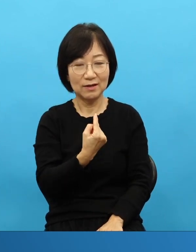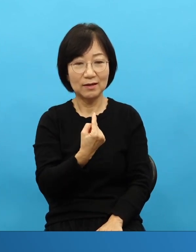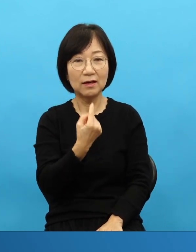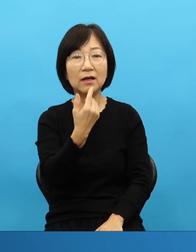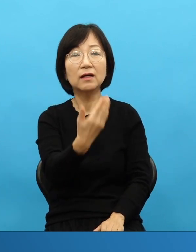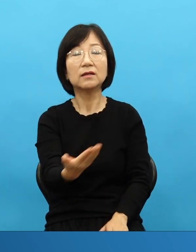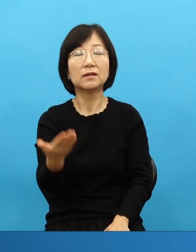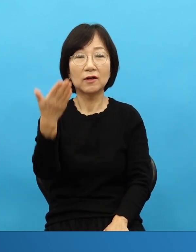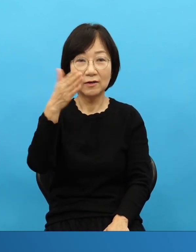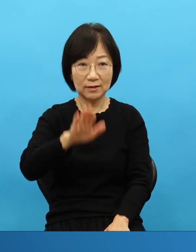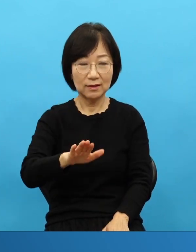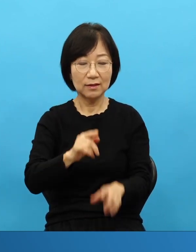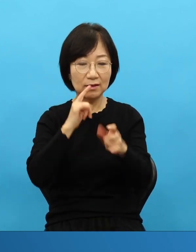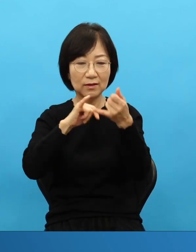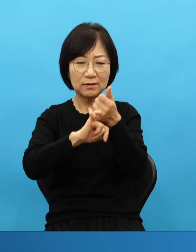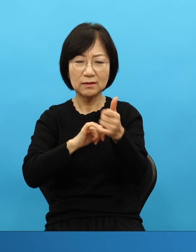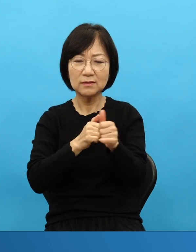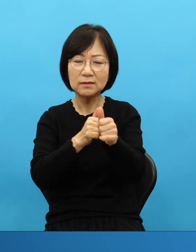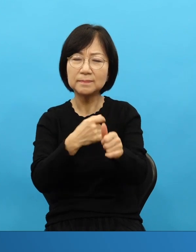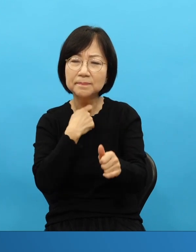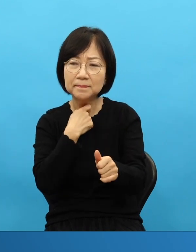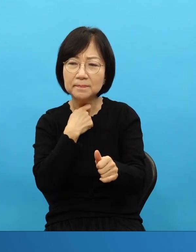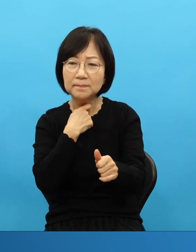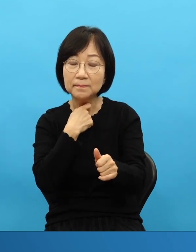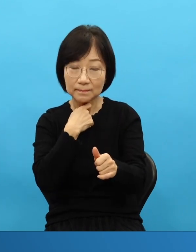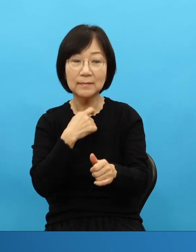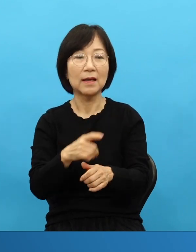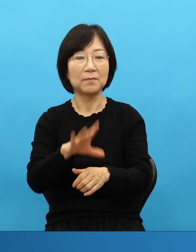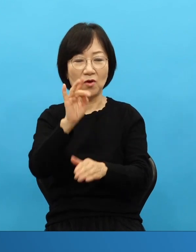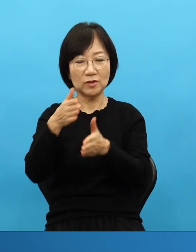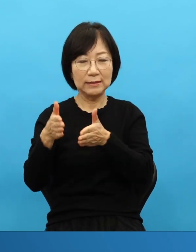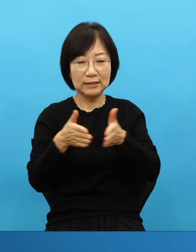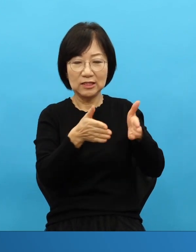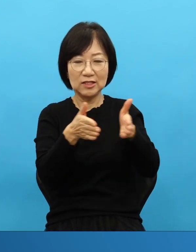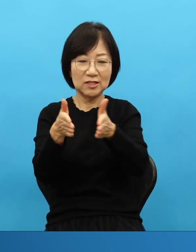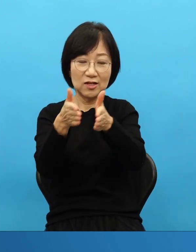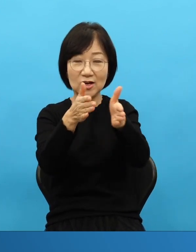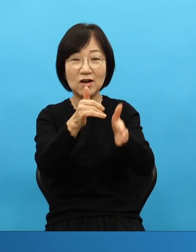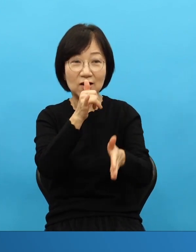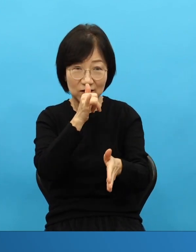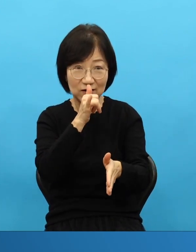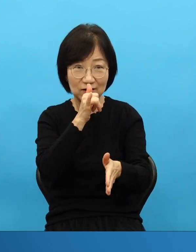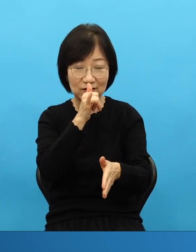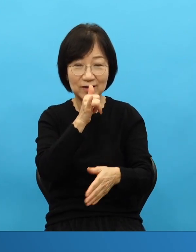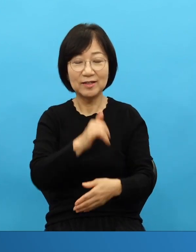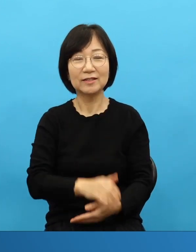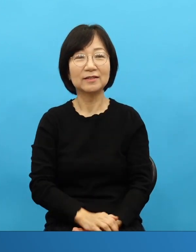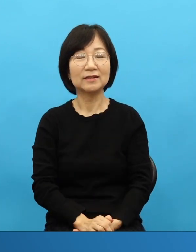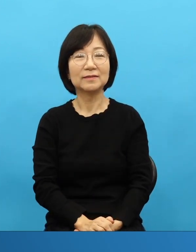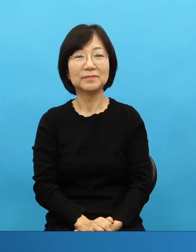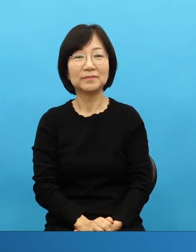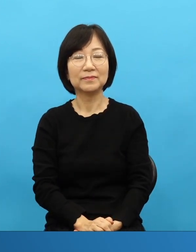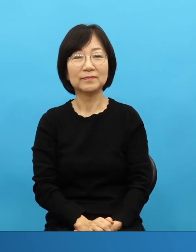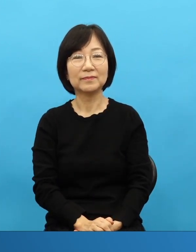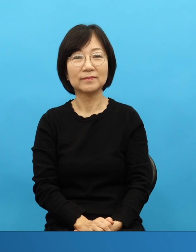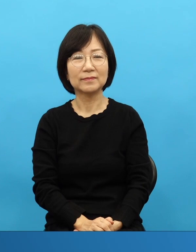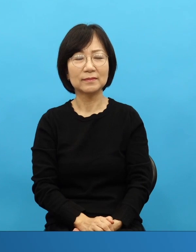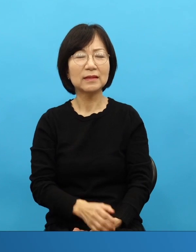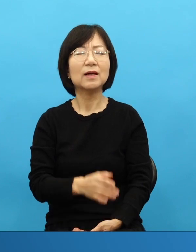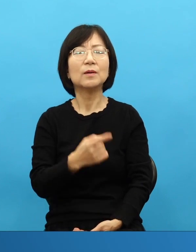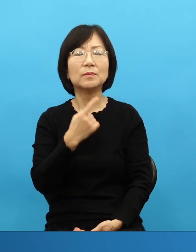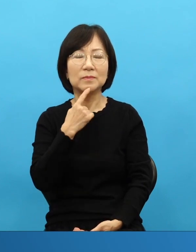따라가는 길이 있을 거 아니에요. However, there is a path that we need to do to take to follow the covenant. 물론 길은